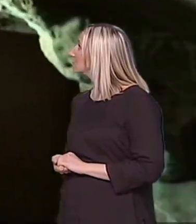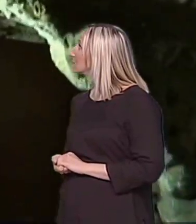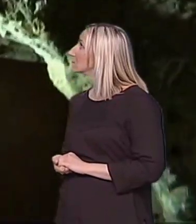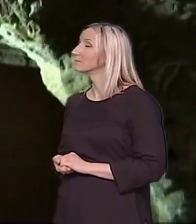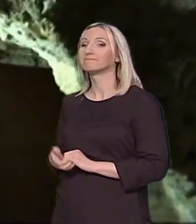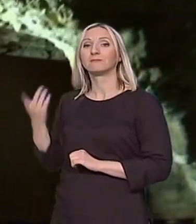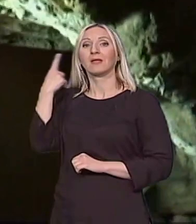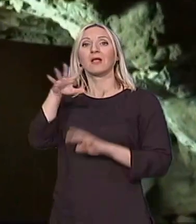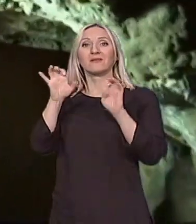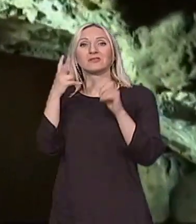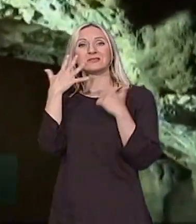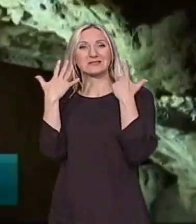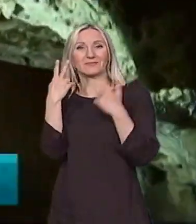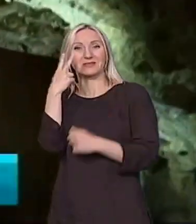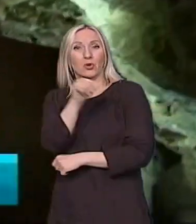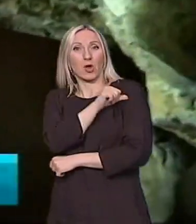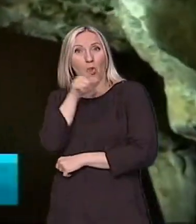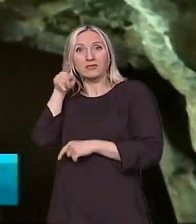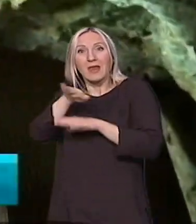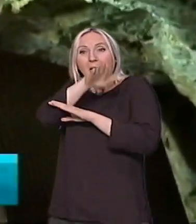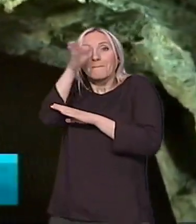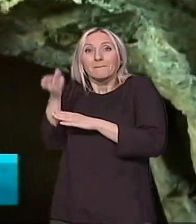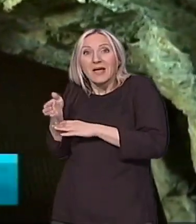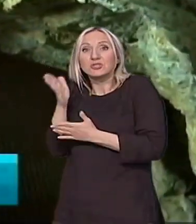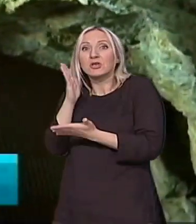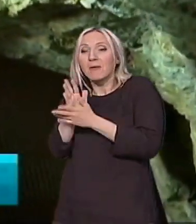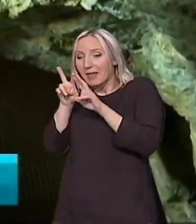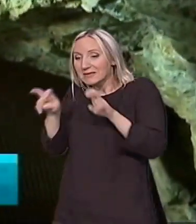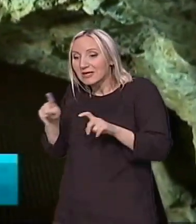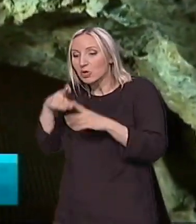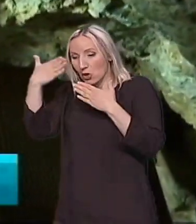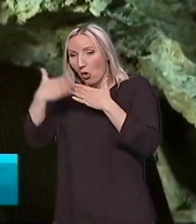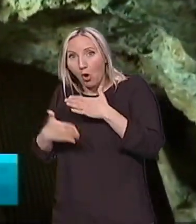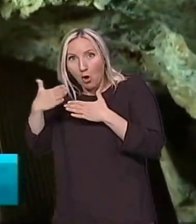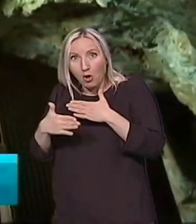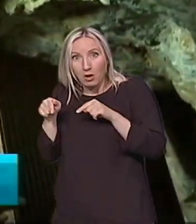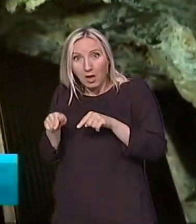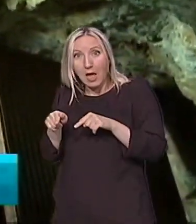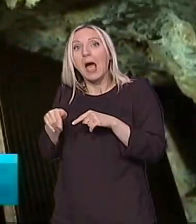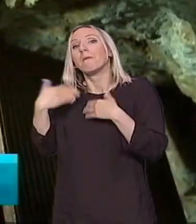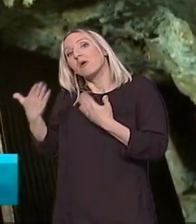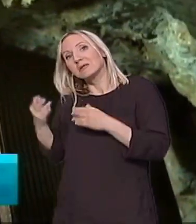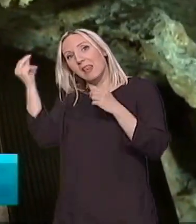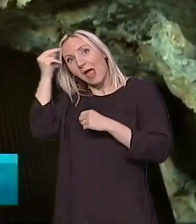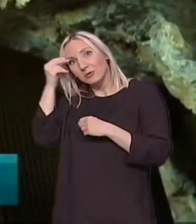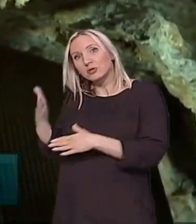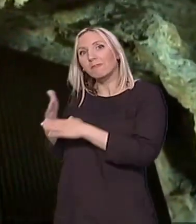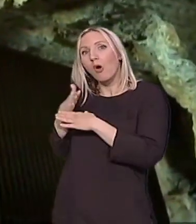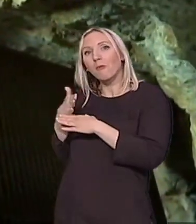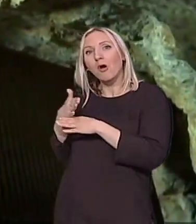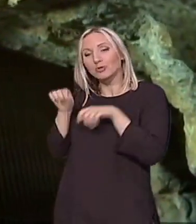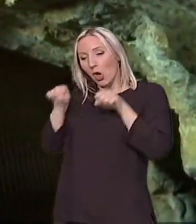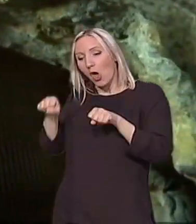Do 1972. godine pećina je bila istražena samo do ovog mesta, a onda su naučnici uz pomoć rudara iz